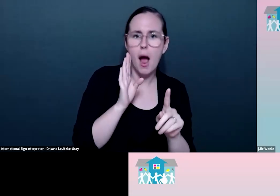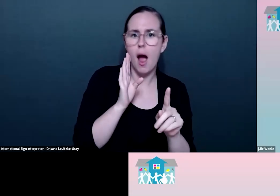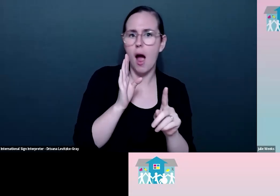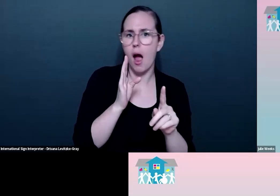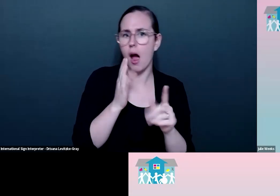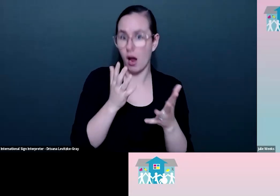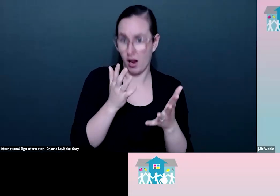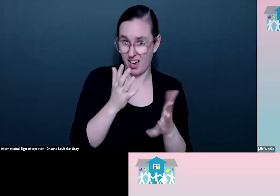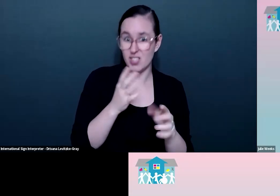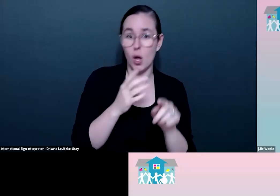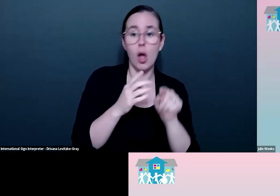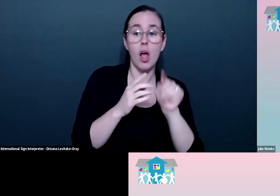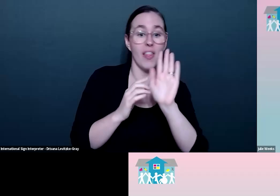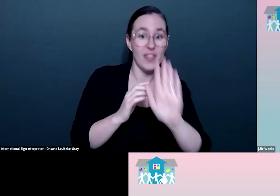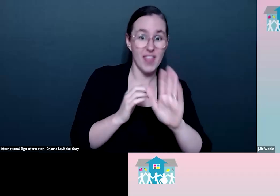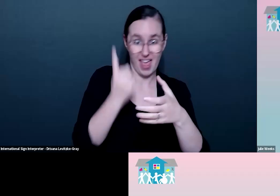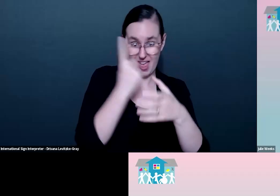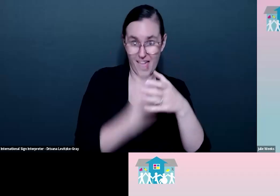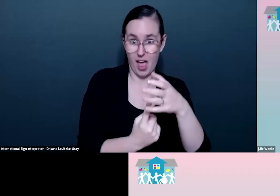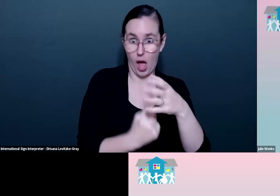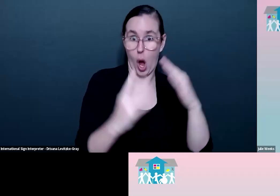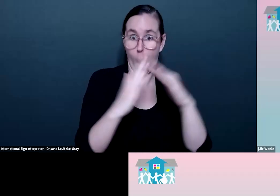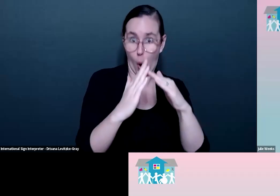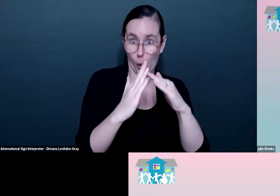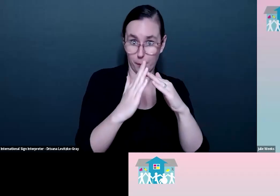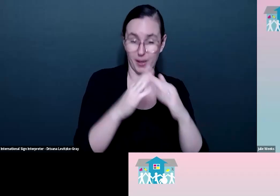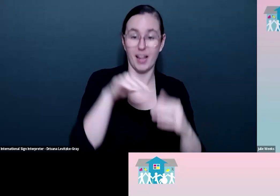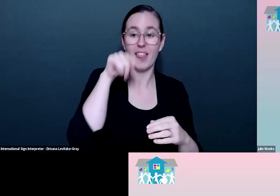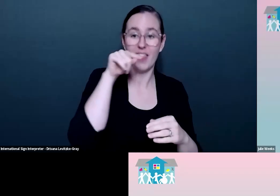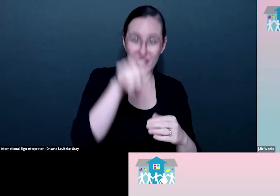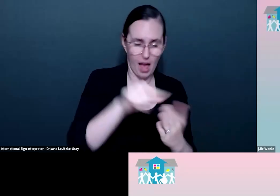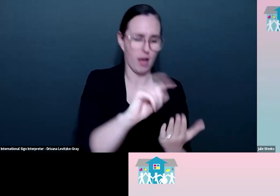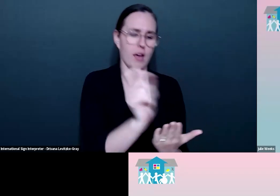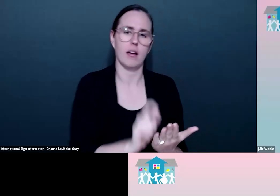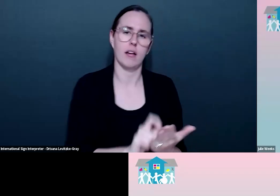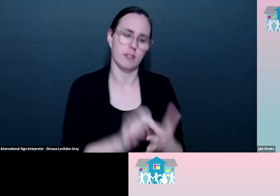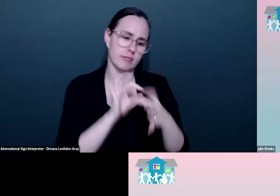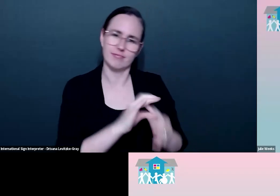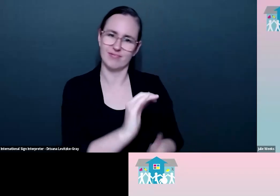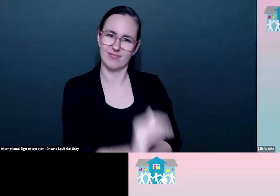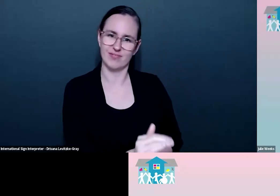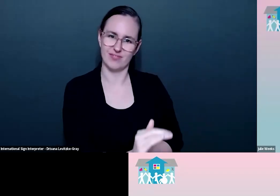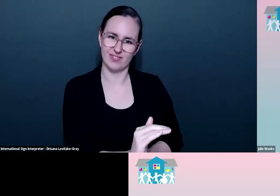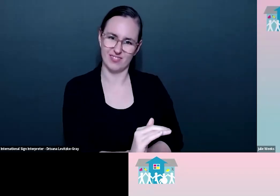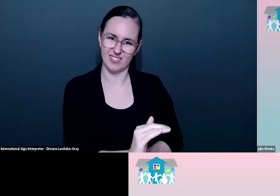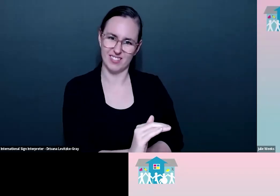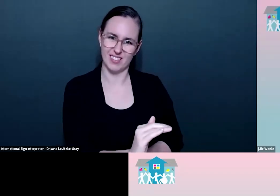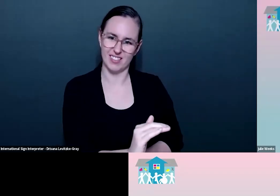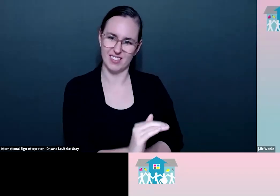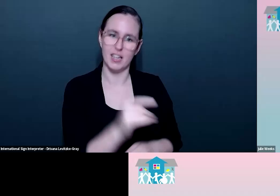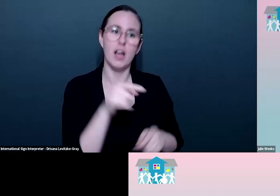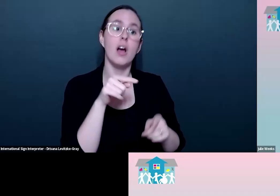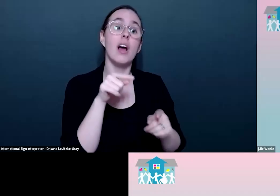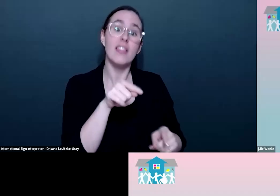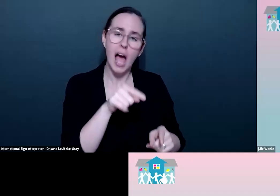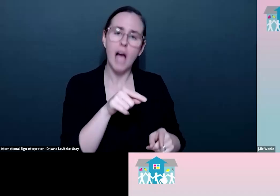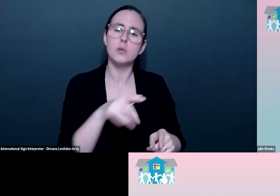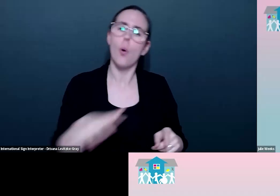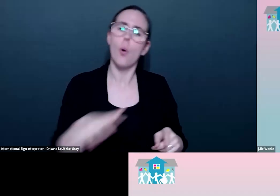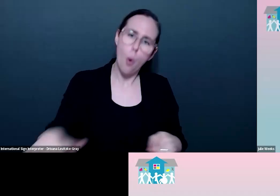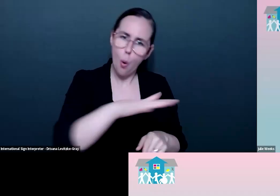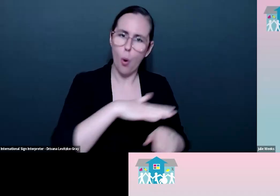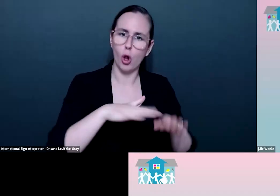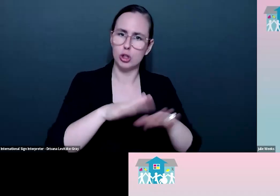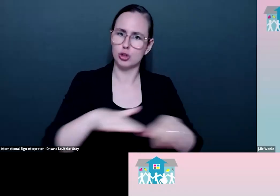mère. Et nous voulons justement recouvrir tous les enfants, en spécial ce qui inclut les enfants qui ne